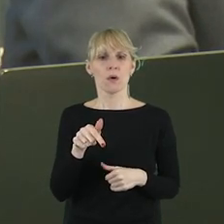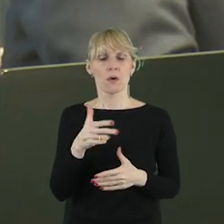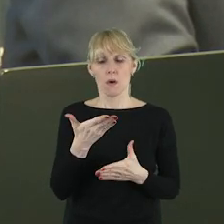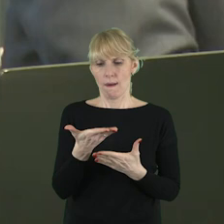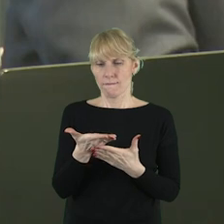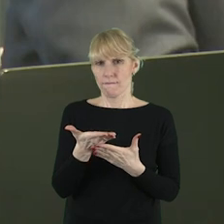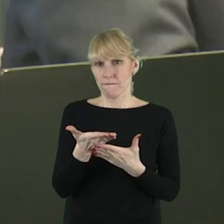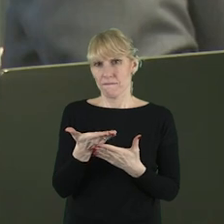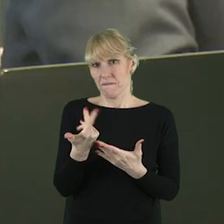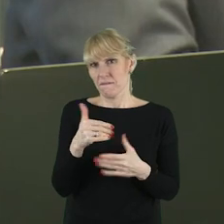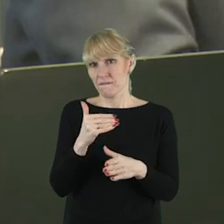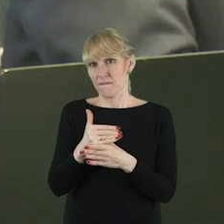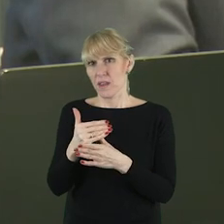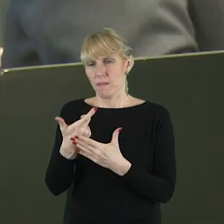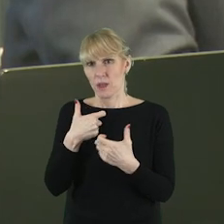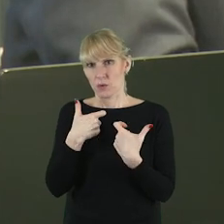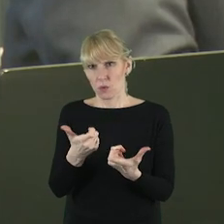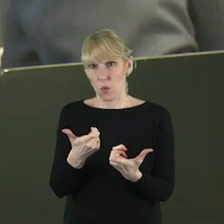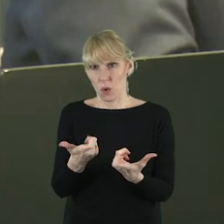pory umowa.